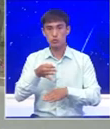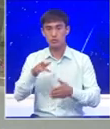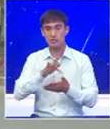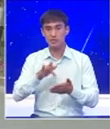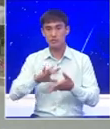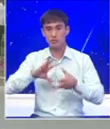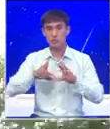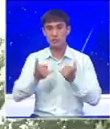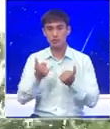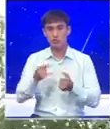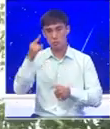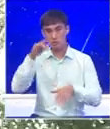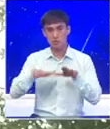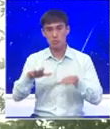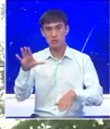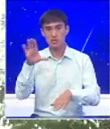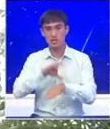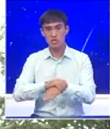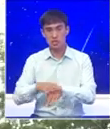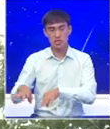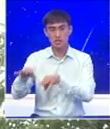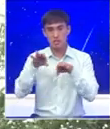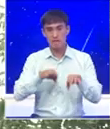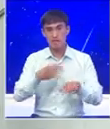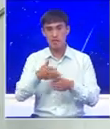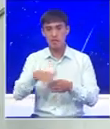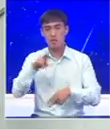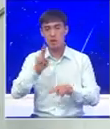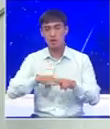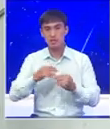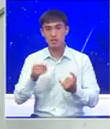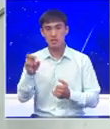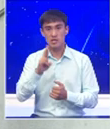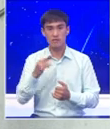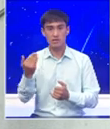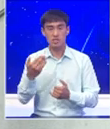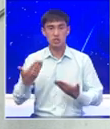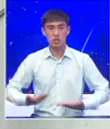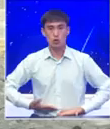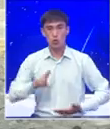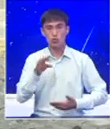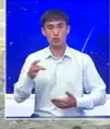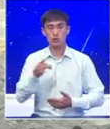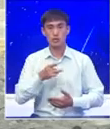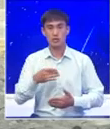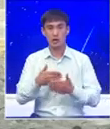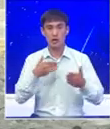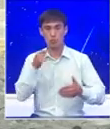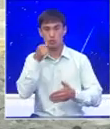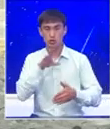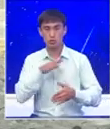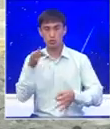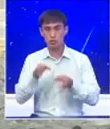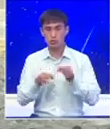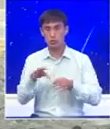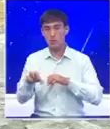В результате сегодня подозреваемый был задержан и доставлен в отделение полиции. Им является житель Куксус района. Ранее мужчина был судим